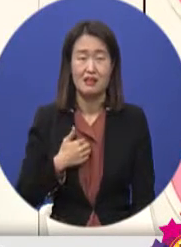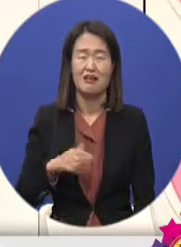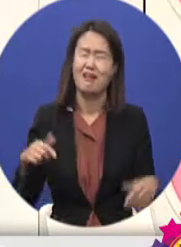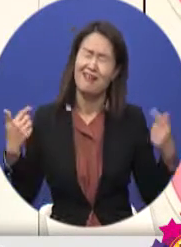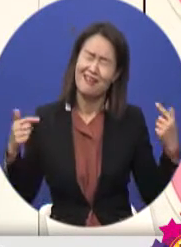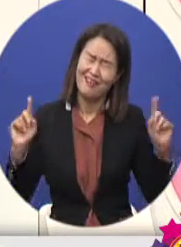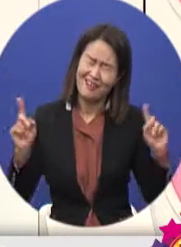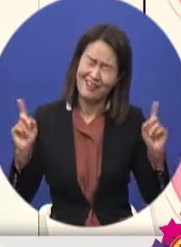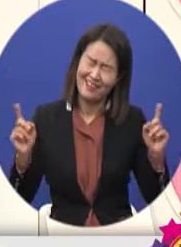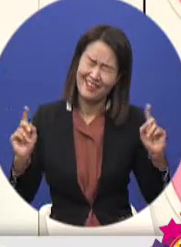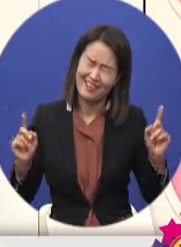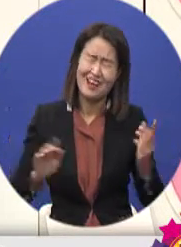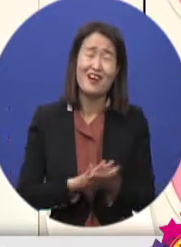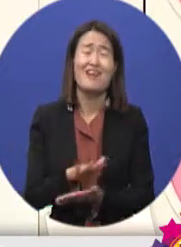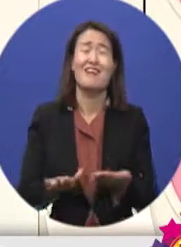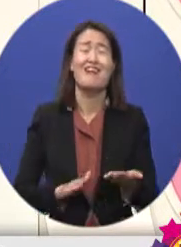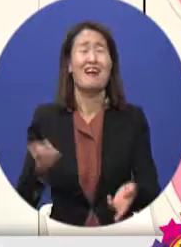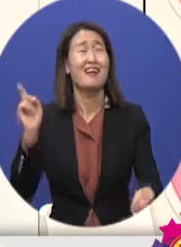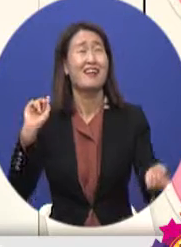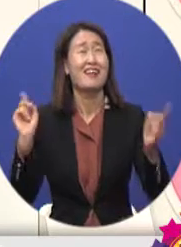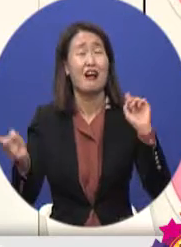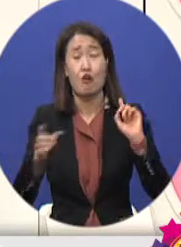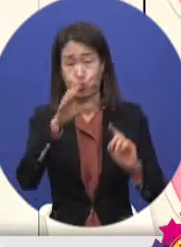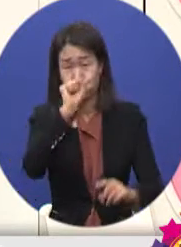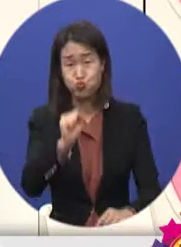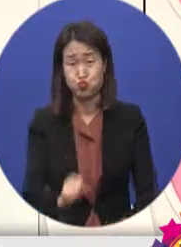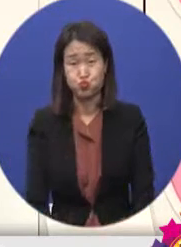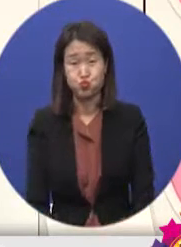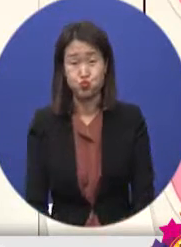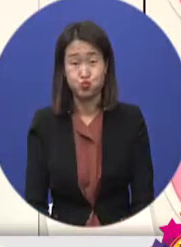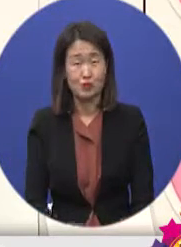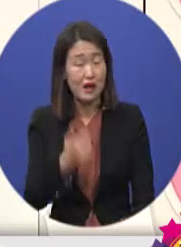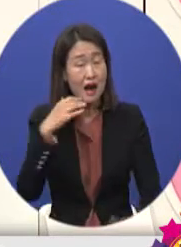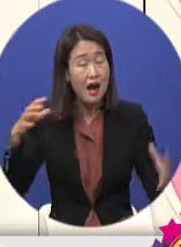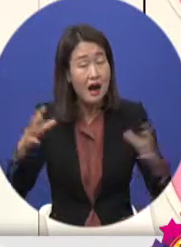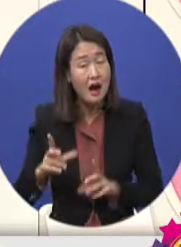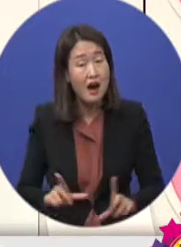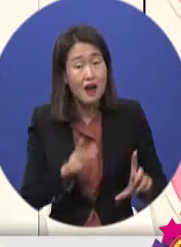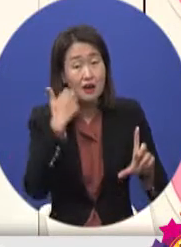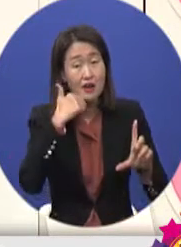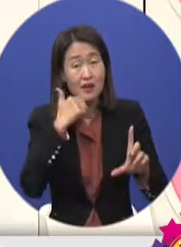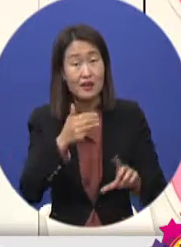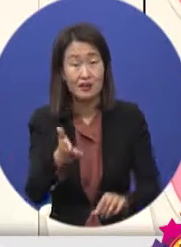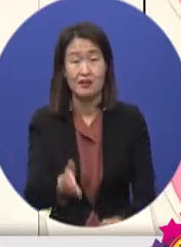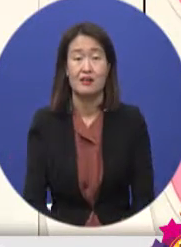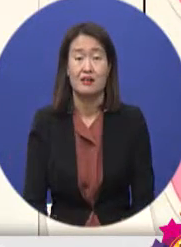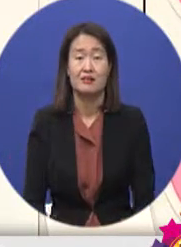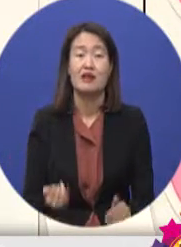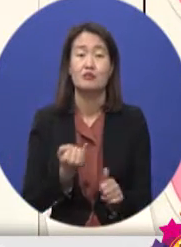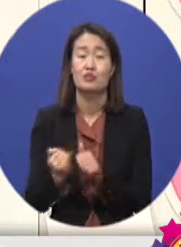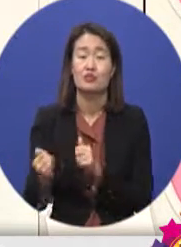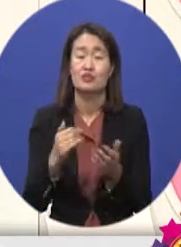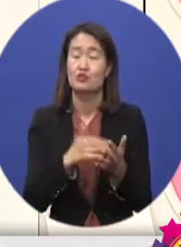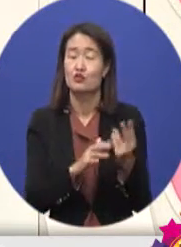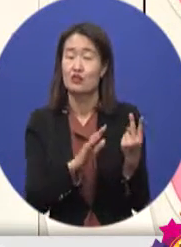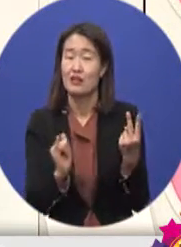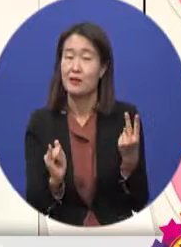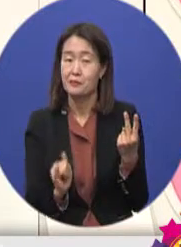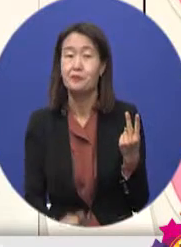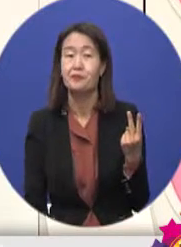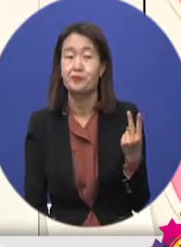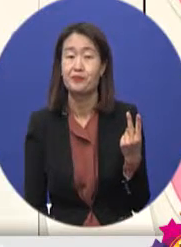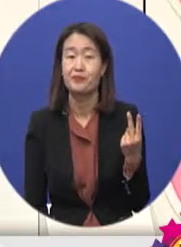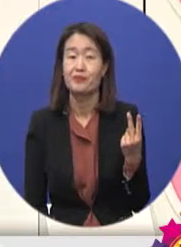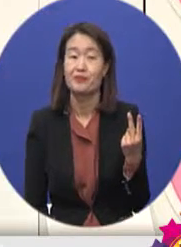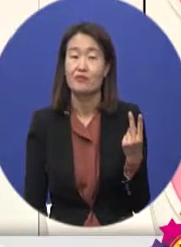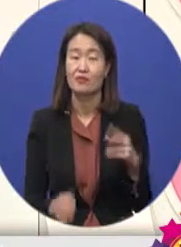놉니다. 아유 좋으시네요. 누구랑 함께 사세요? 집사람하고 둘이야. 예. 아,